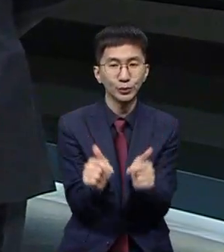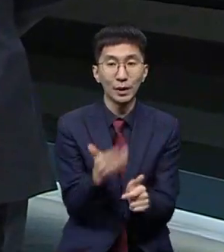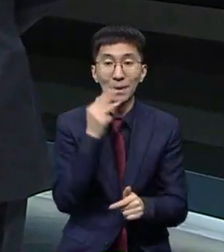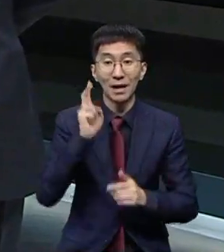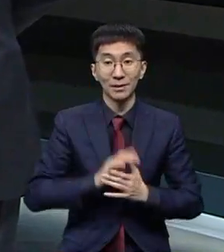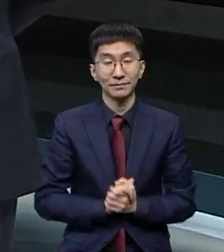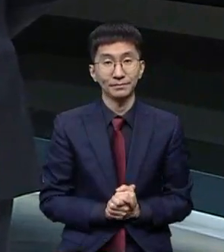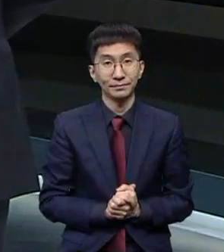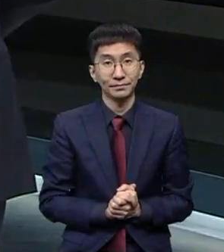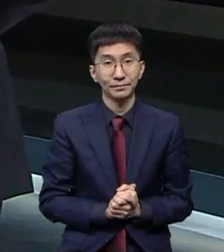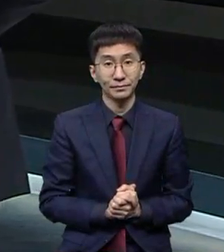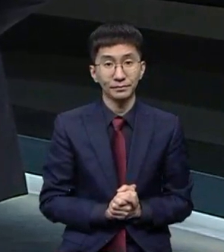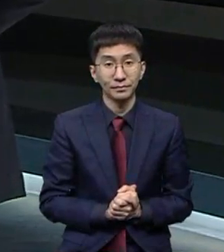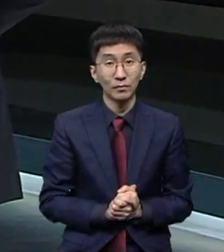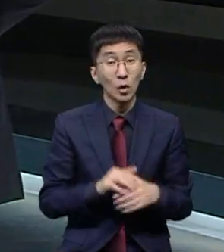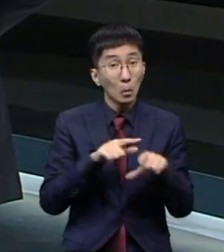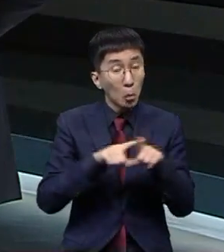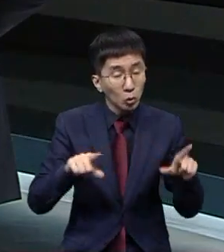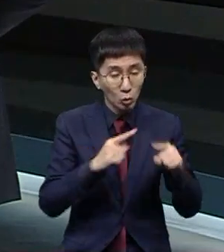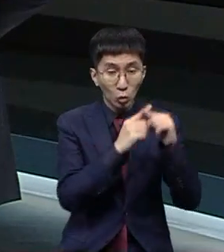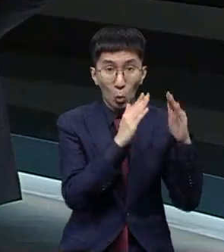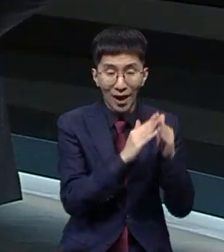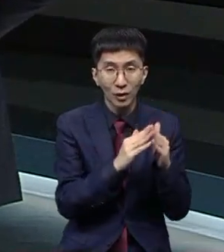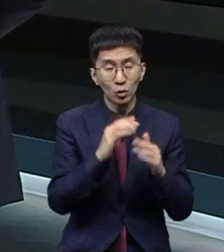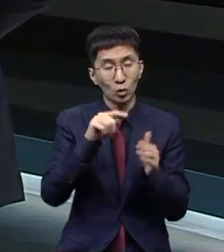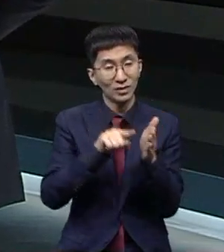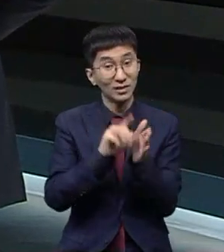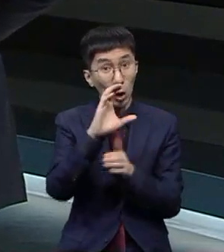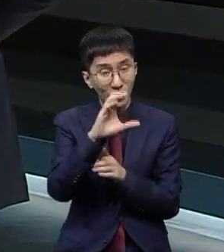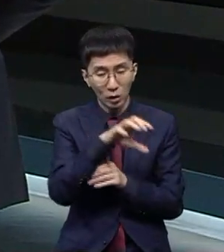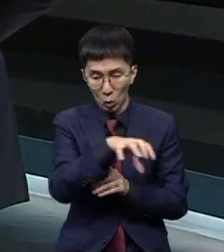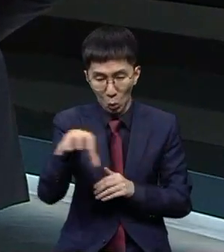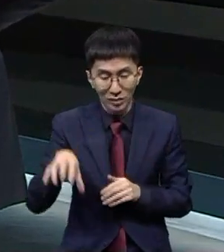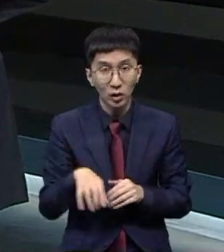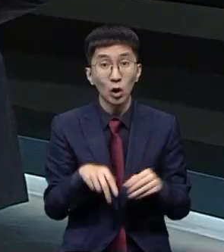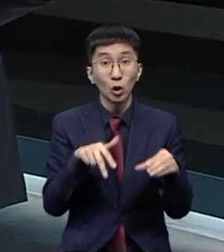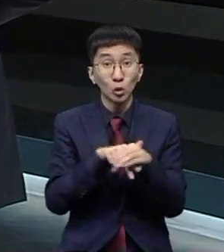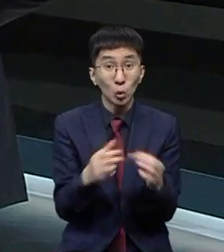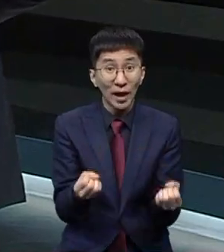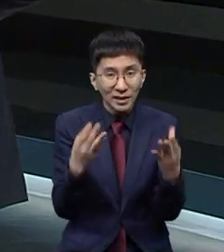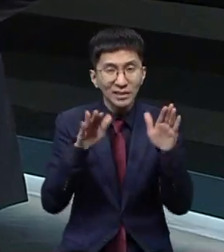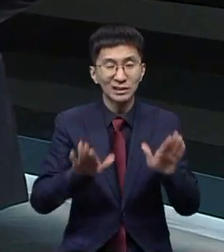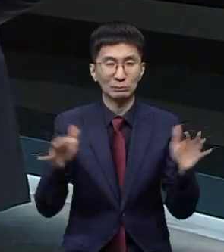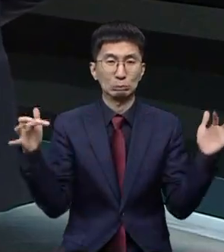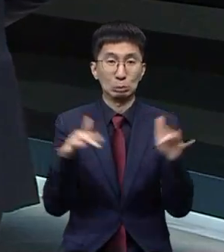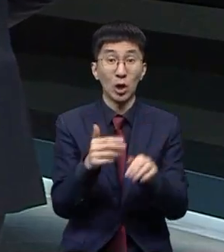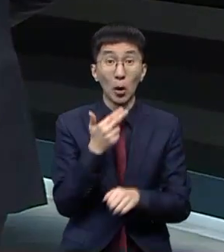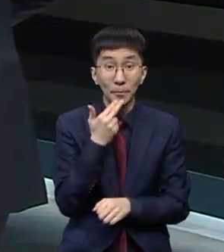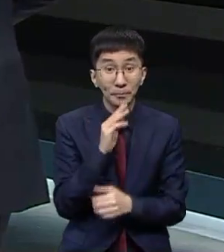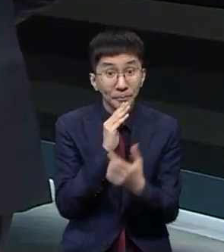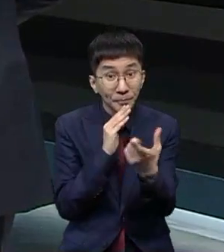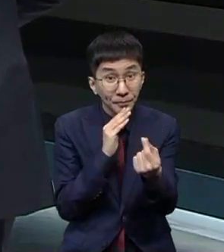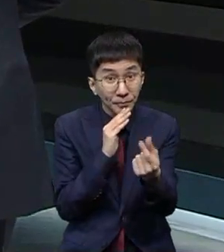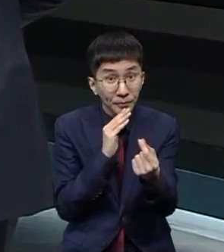또 이제 매년 성탄절에 이제 교회나 성당에서 하던 종교 행사도 이번에는 사람들 모이지 않고 하는 거죠?